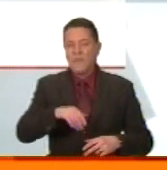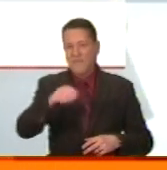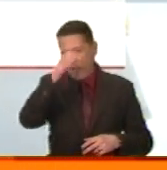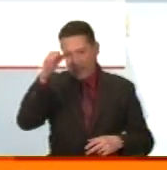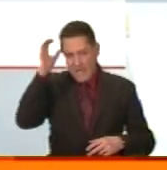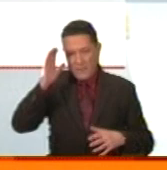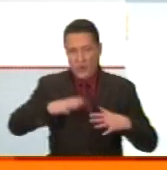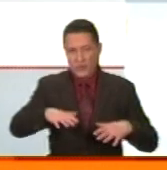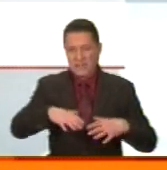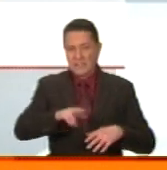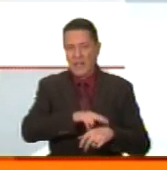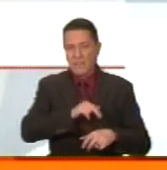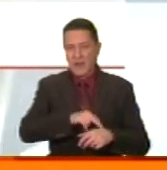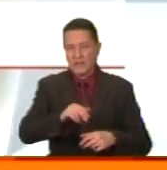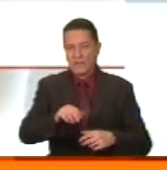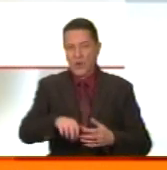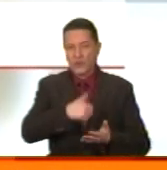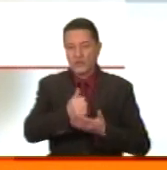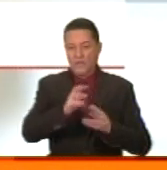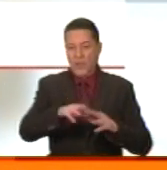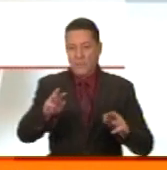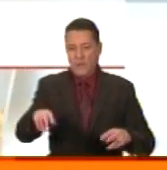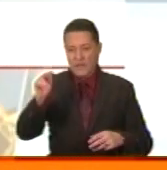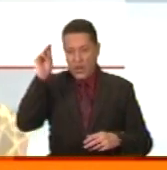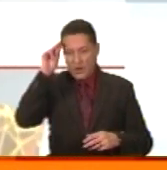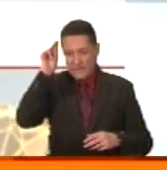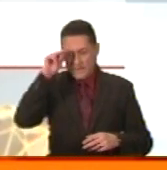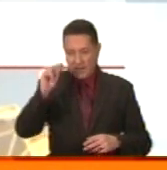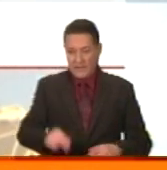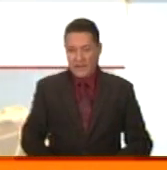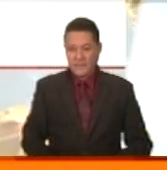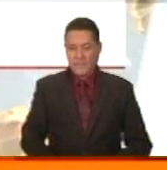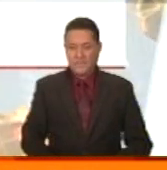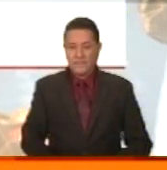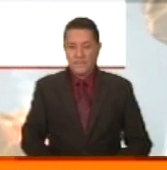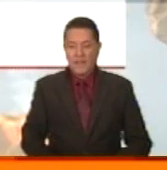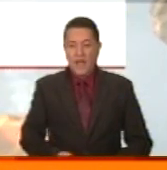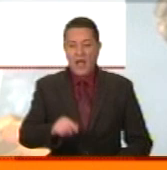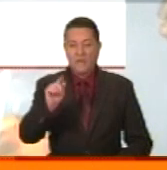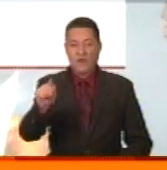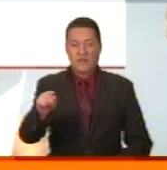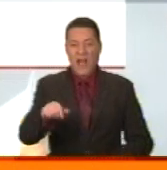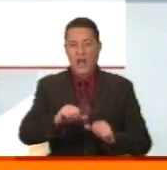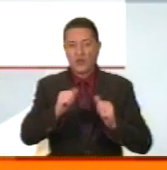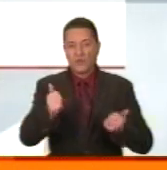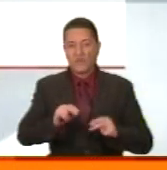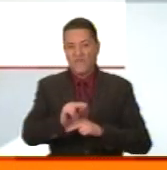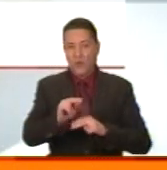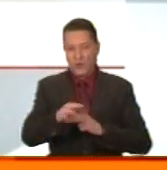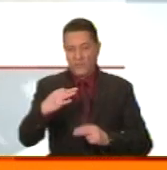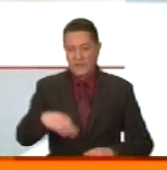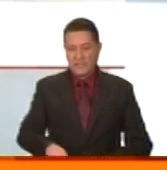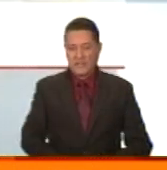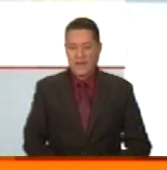поліції, очолювала Міносвіти. А в 37 приїхала в Україну реформувати поліцію. Вона розлучена, виховує